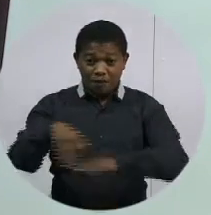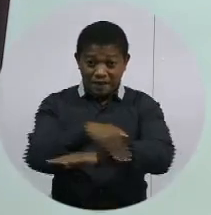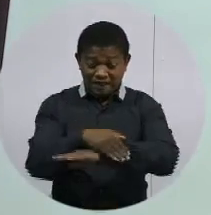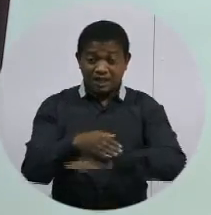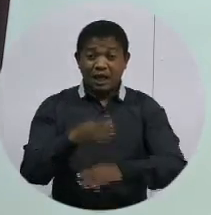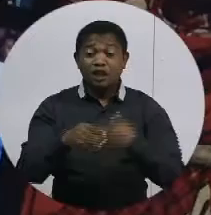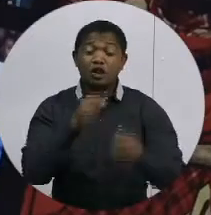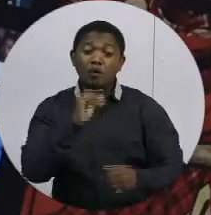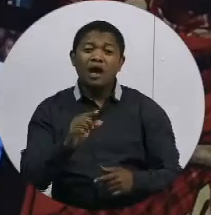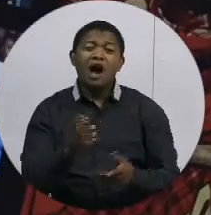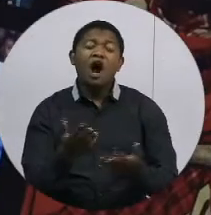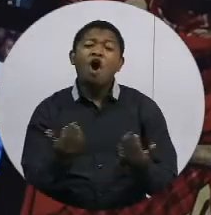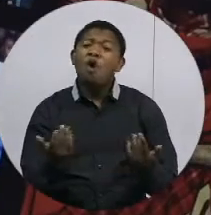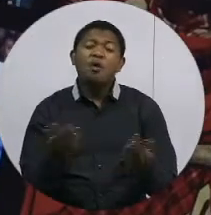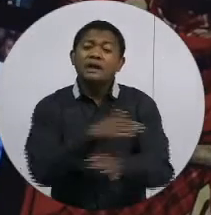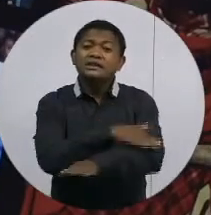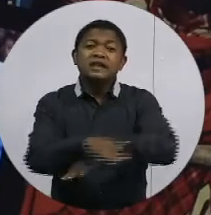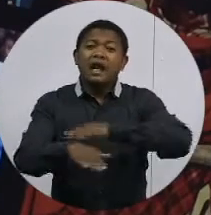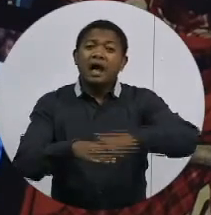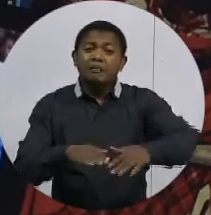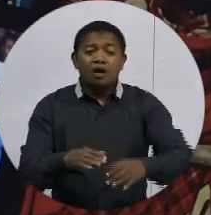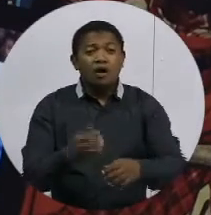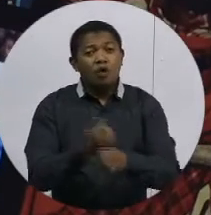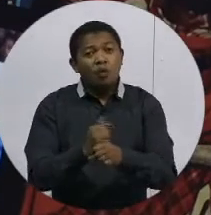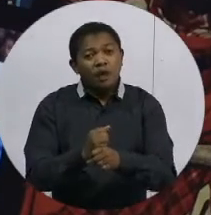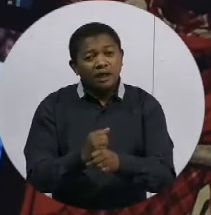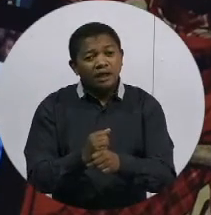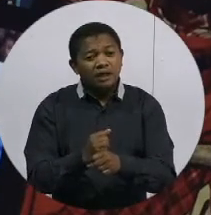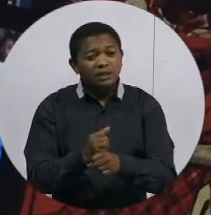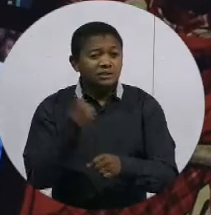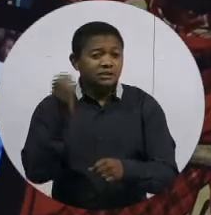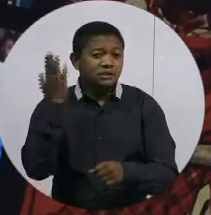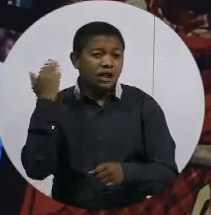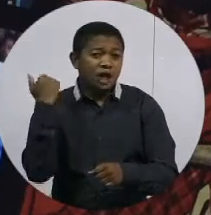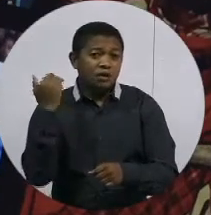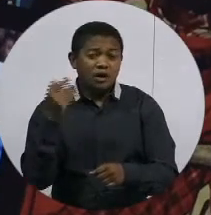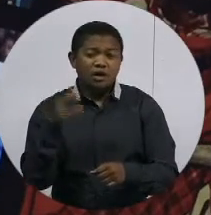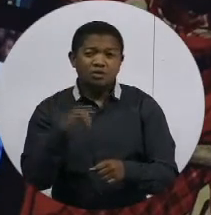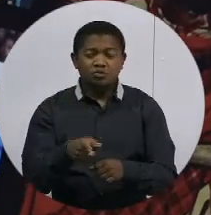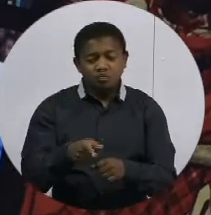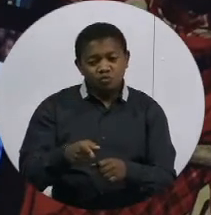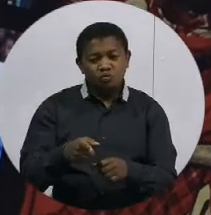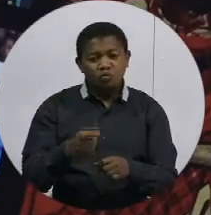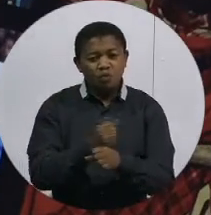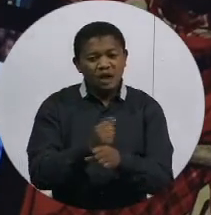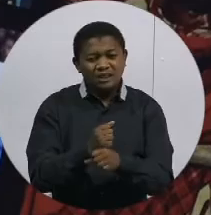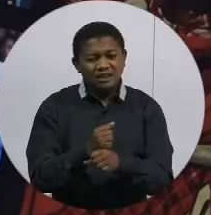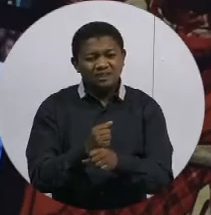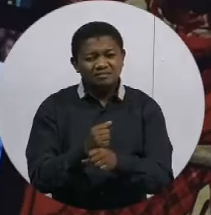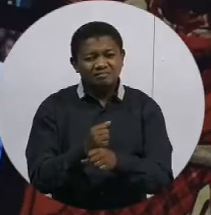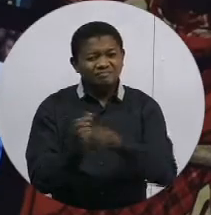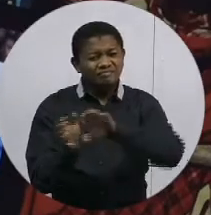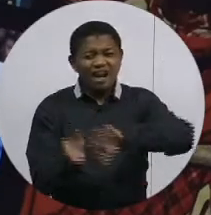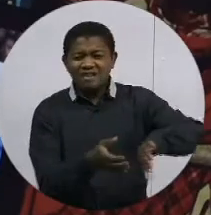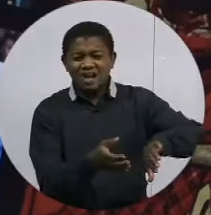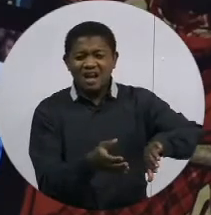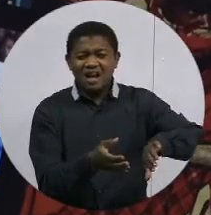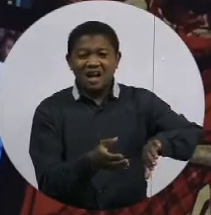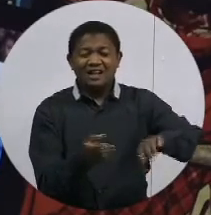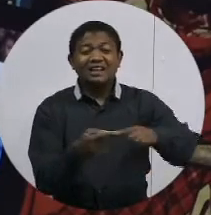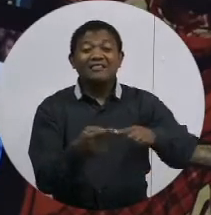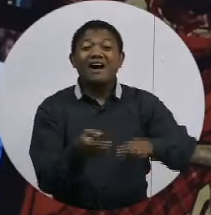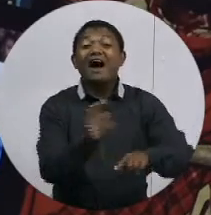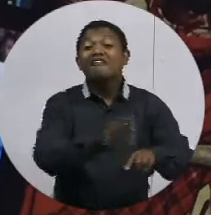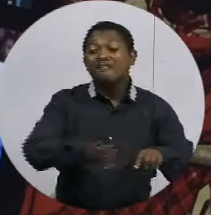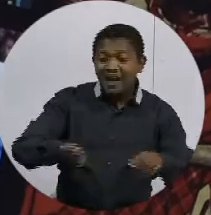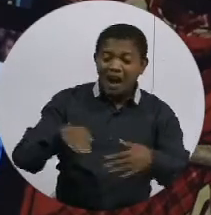averina any amin'ny fiarahamonina vokatry ny atao hoe fandiniana ny zavatra rehetra nitranga eran'izao